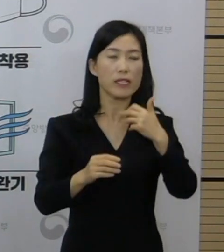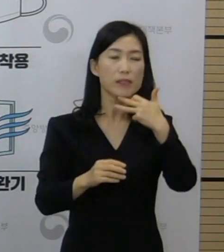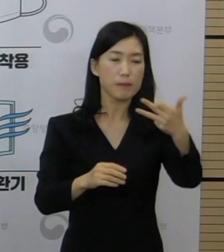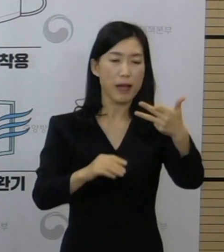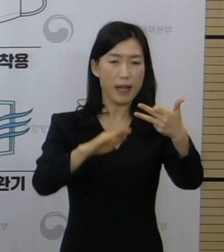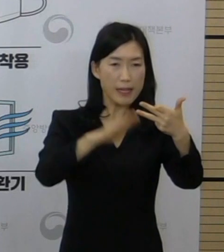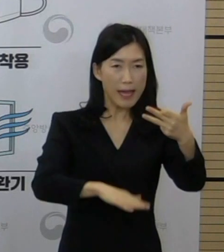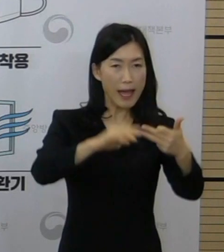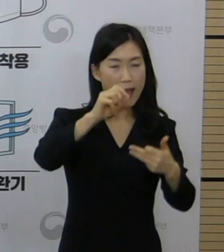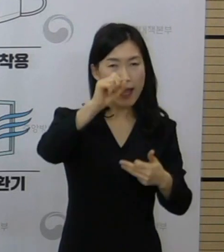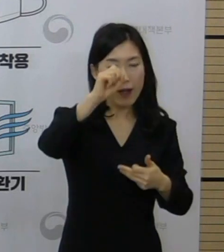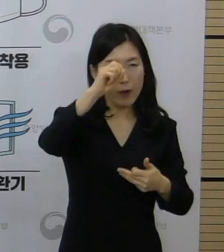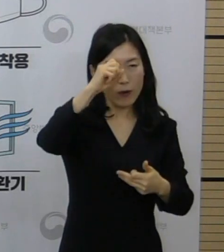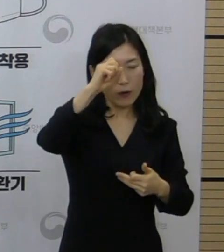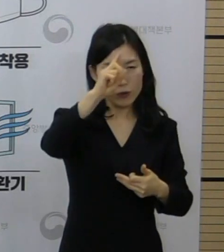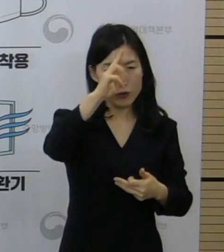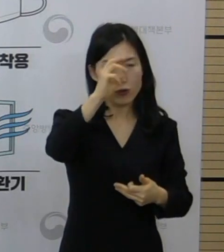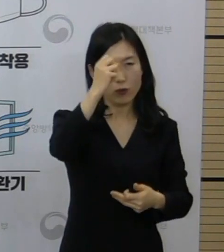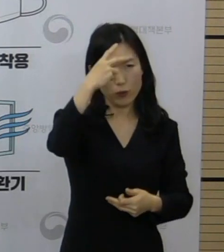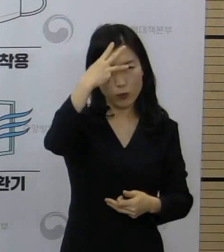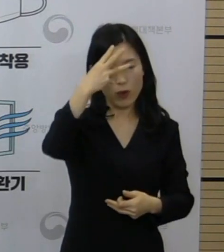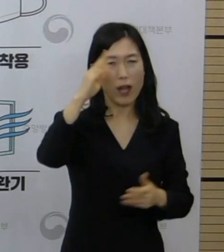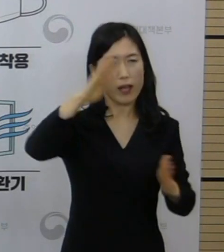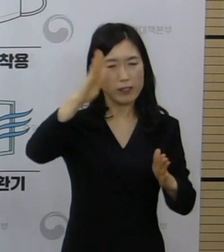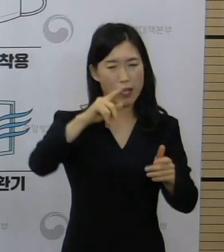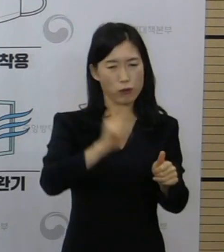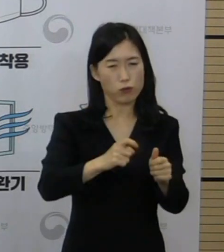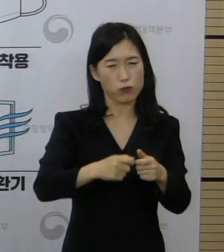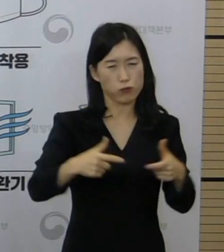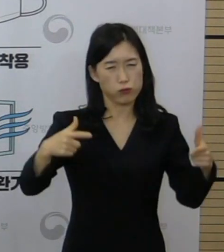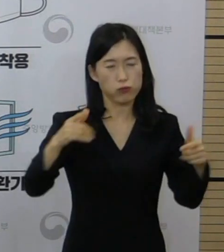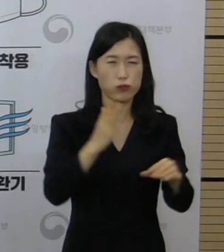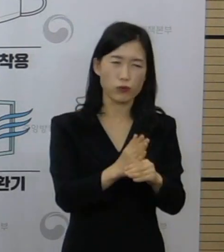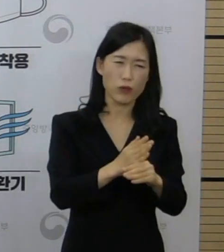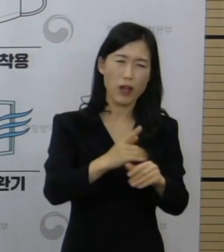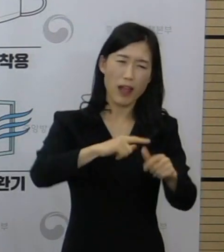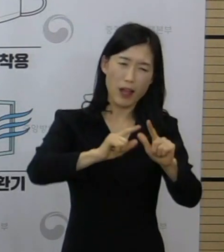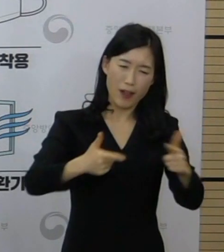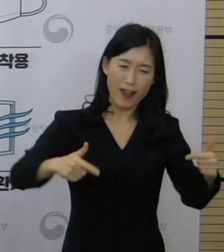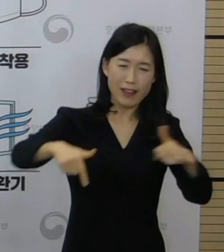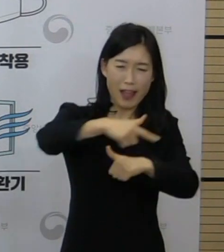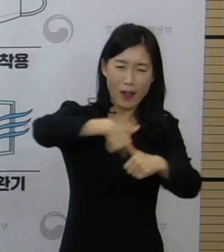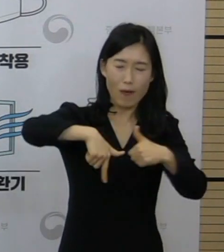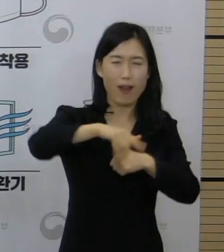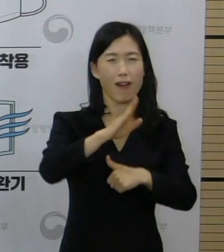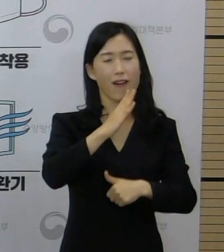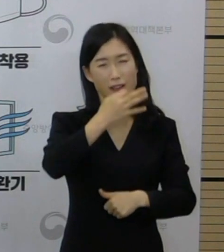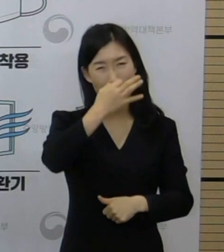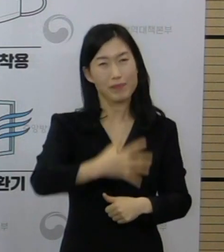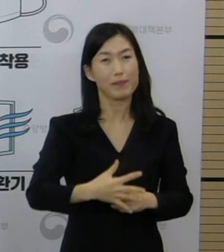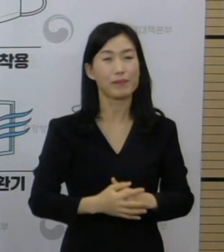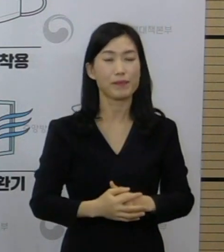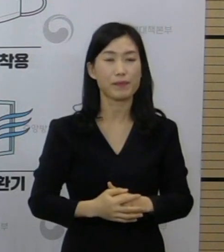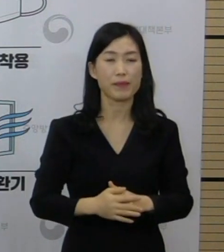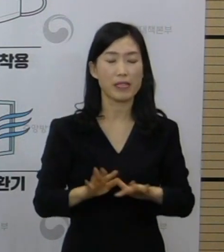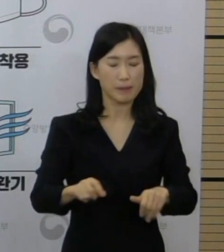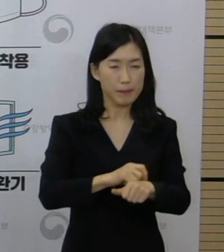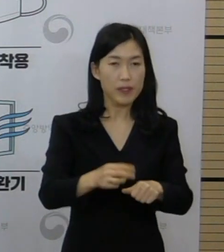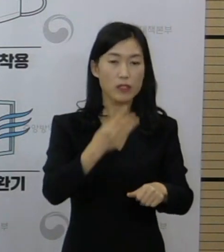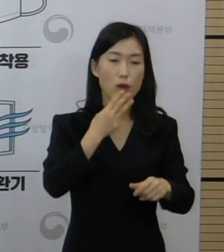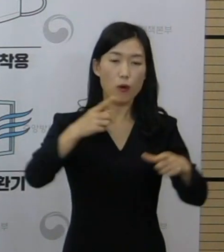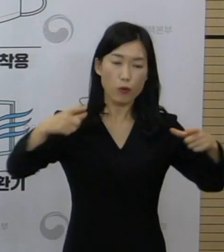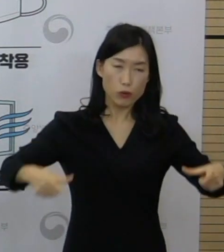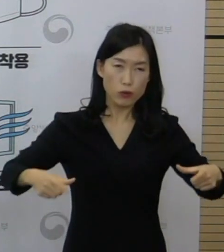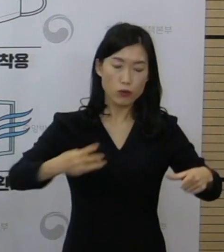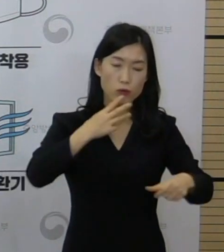이하 학령층 확진자의 증가가 계속되는 좀 어려운 상황입니다. 특히 수도권 중환자실 병상